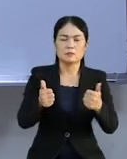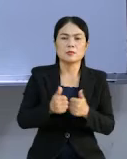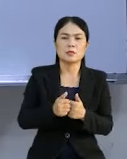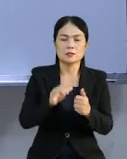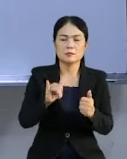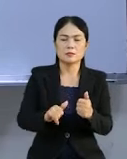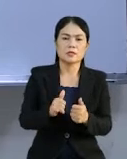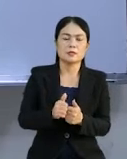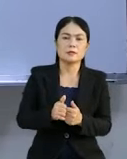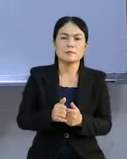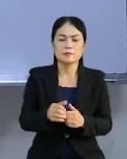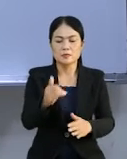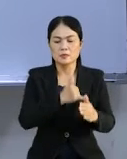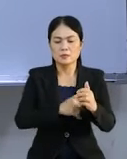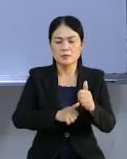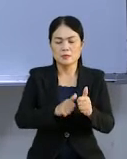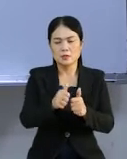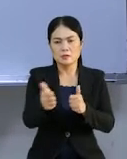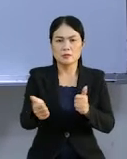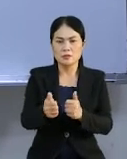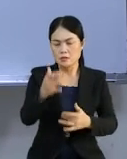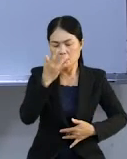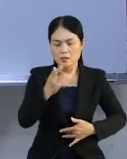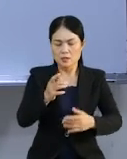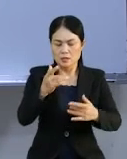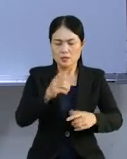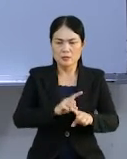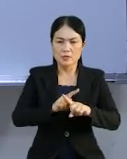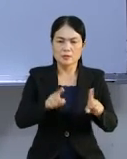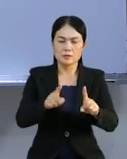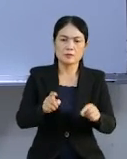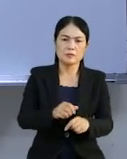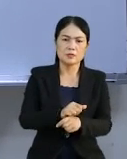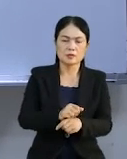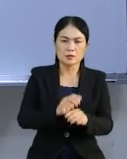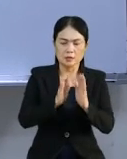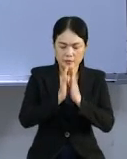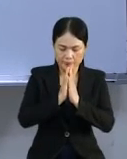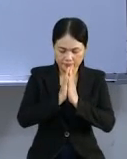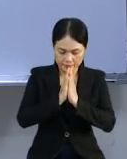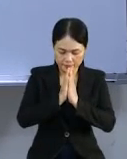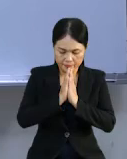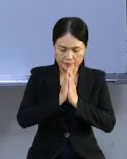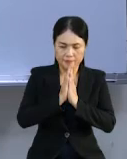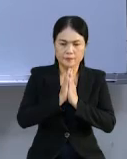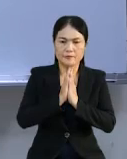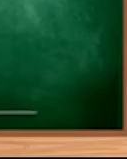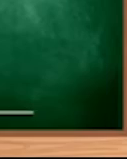ca sẵn nữ kịch hận vì chụp ngữ đồng cạnh niên nìa xong ọc cùn.